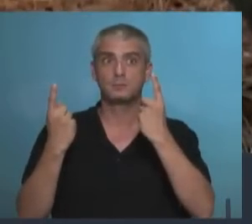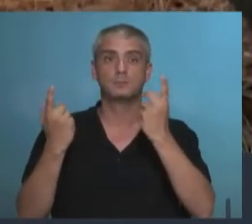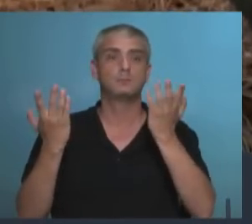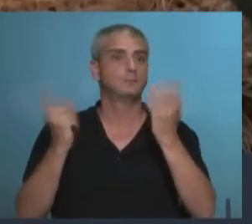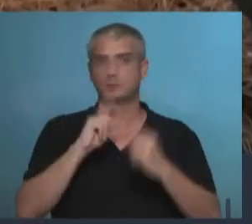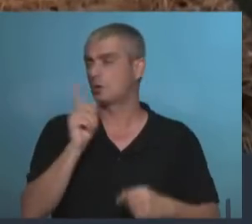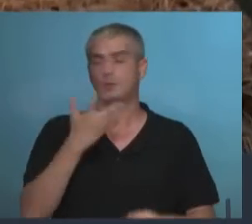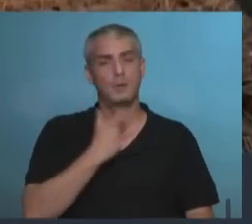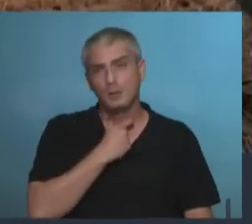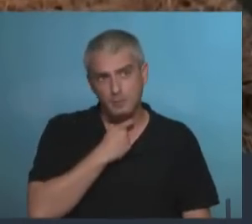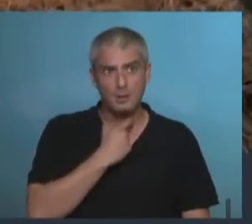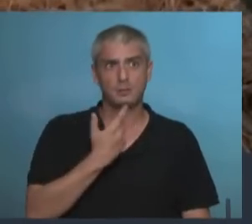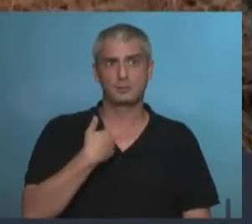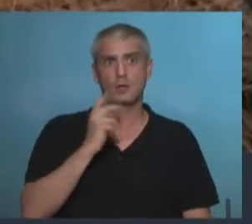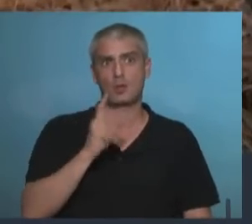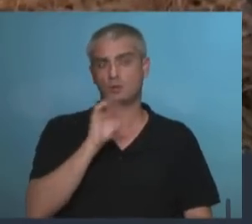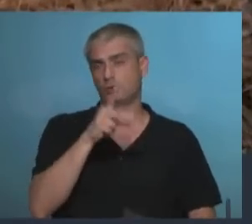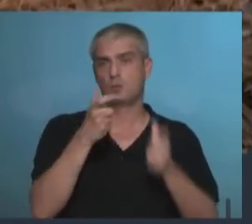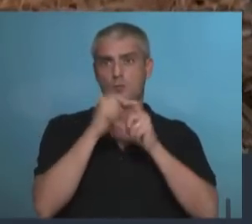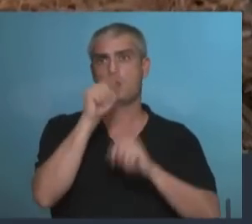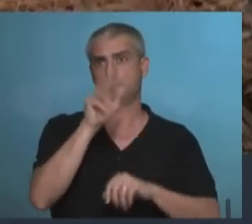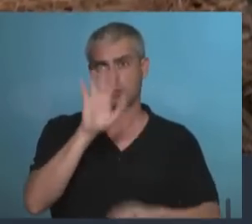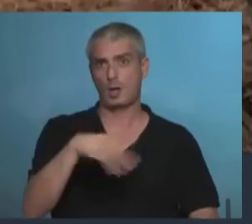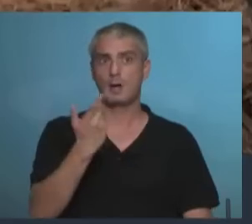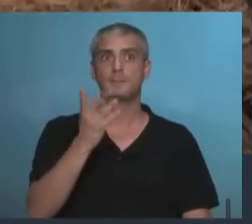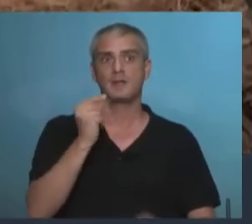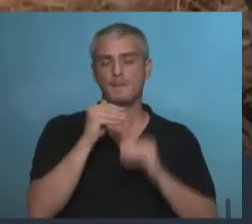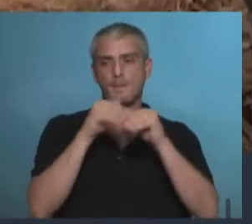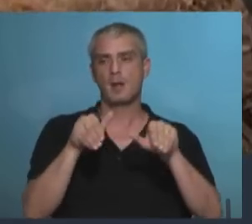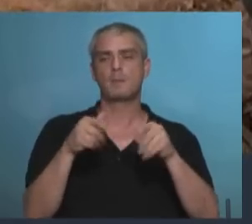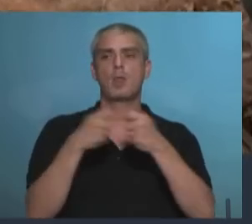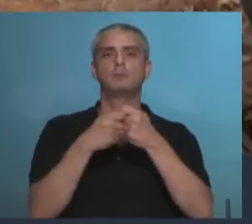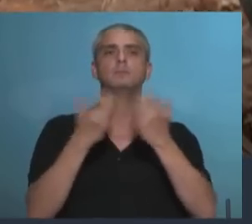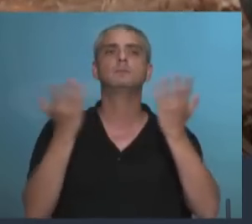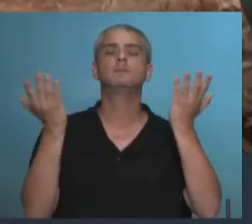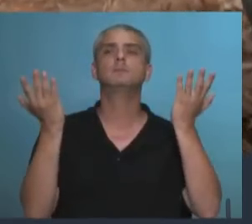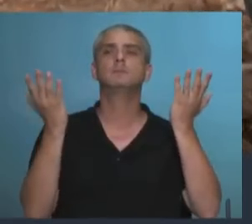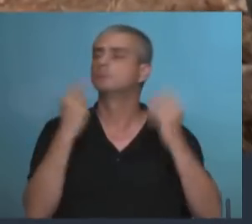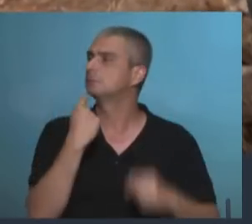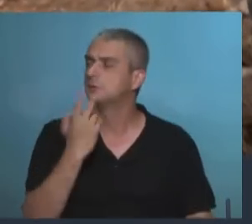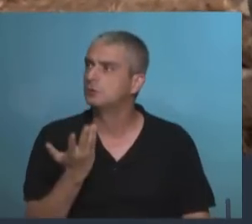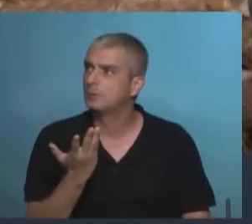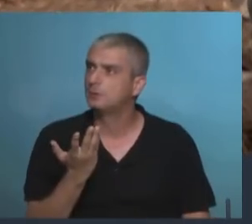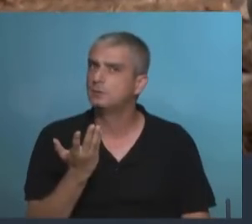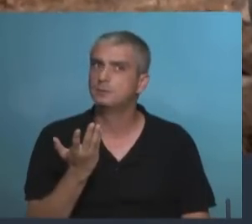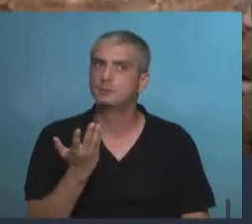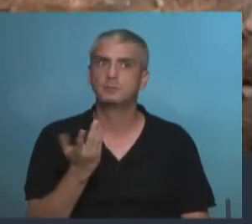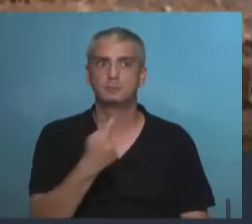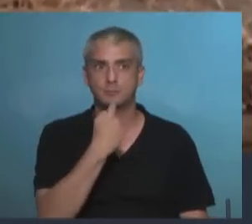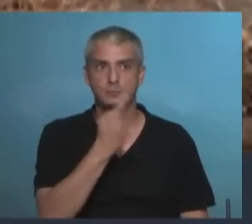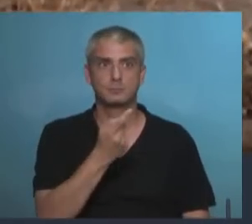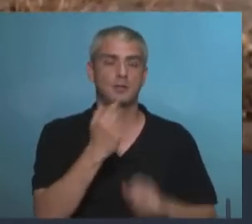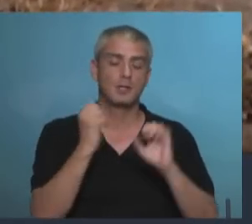לא, אם אין ברירה, אז אני יכול גם לשלוח את הפלוגה הזאת עם המגבלות הרלוונטיות. שזה אומר? שזה אומר